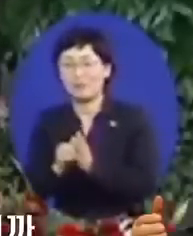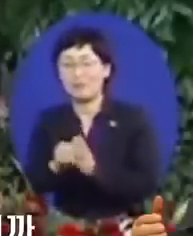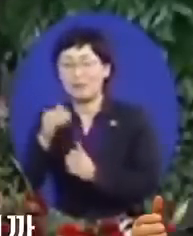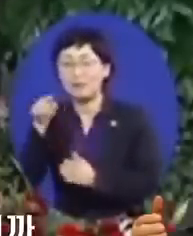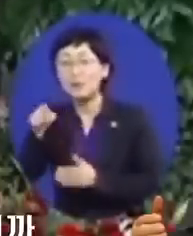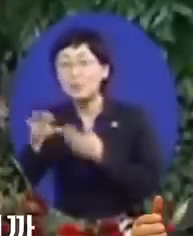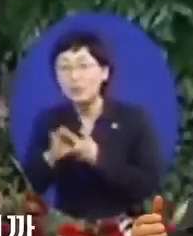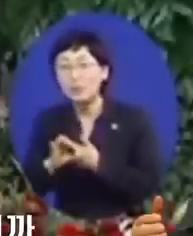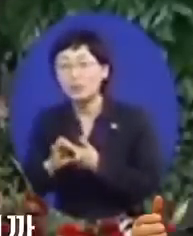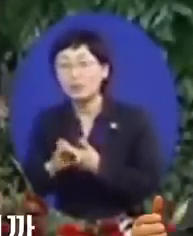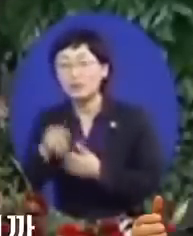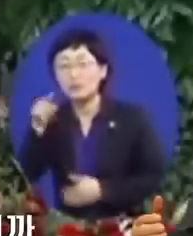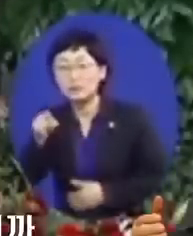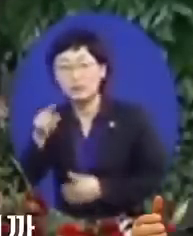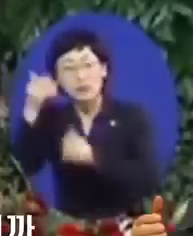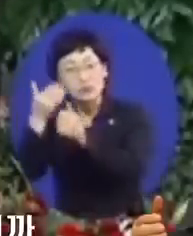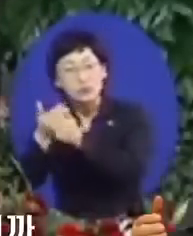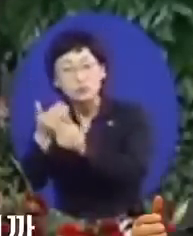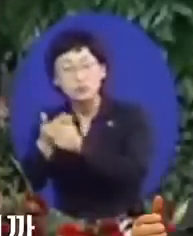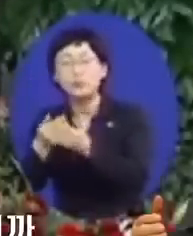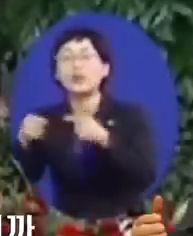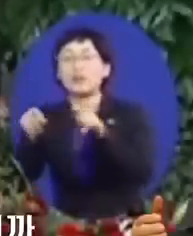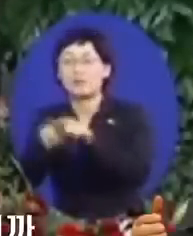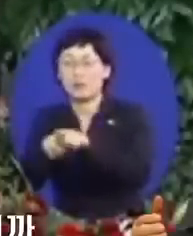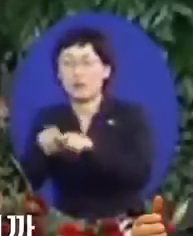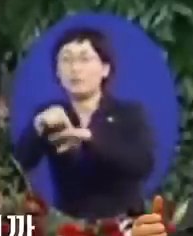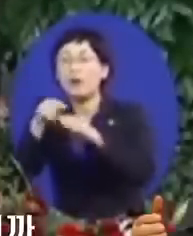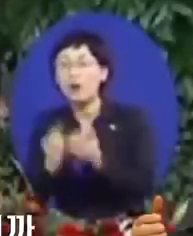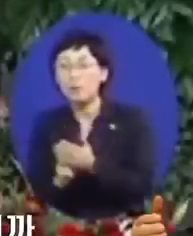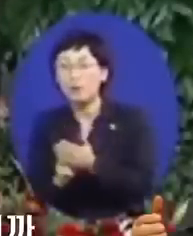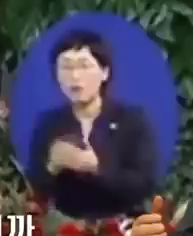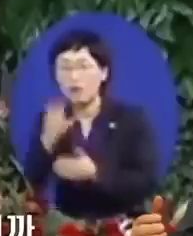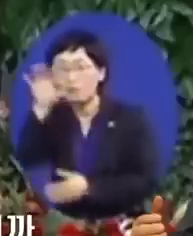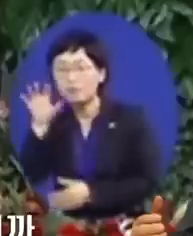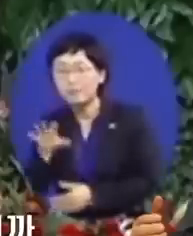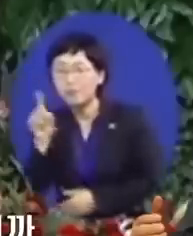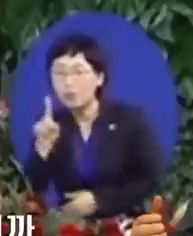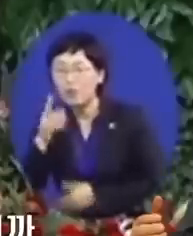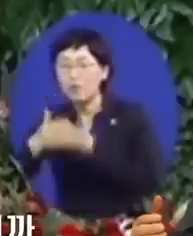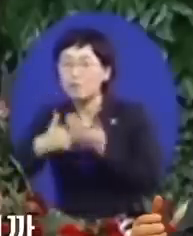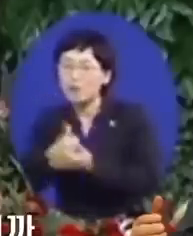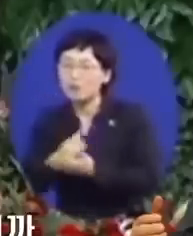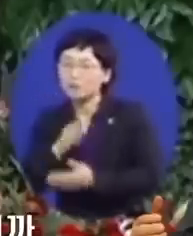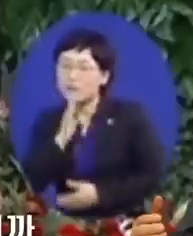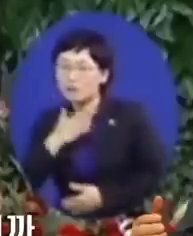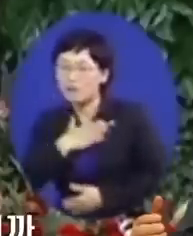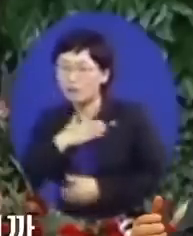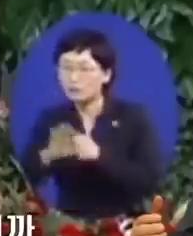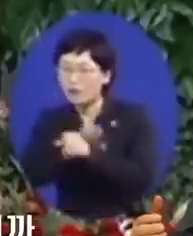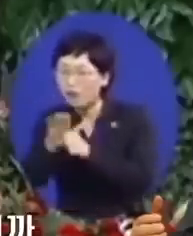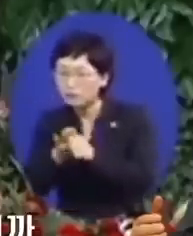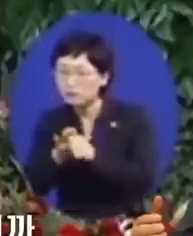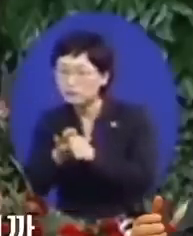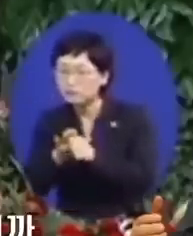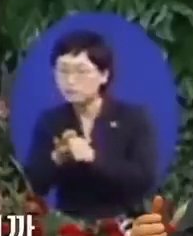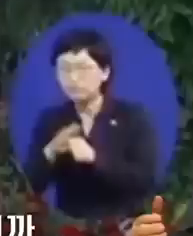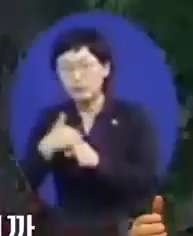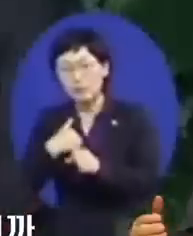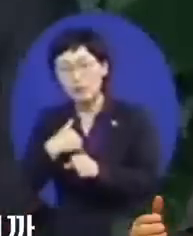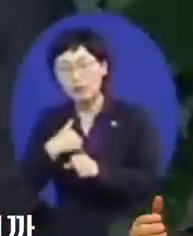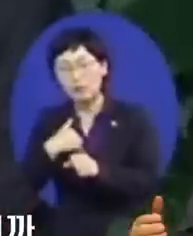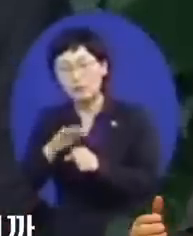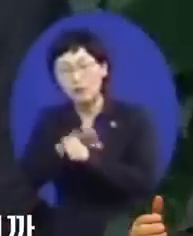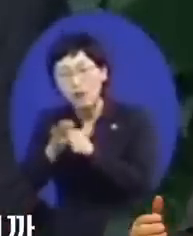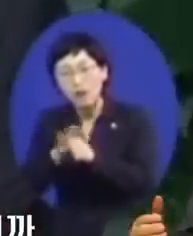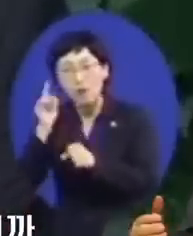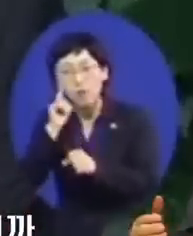그러면 그 질문과 함께 마음에 다가오는 것은 하나님은 정말로 나를 사랑하시는가? 나를 정말 사랑한다면